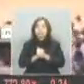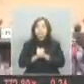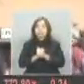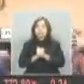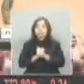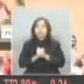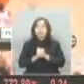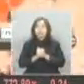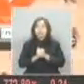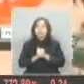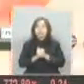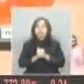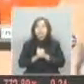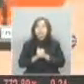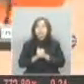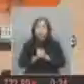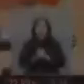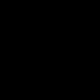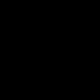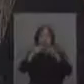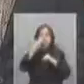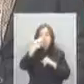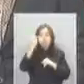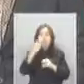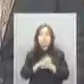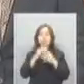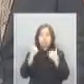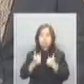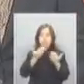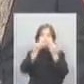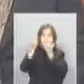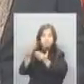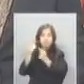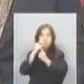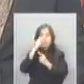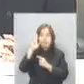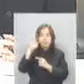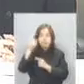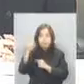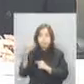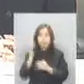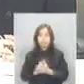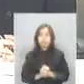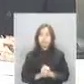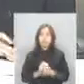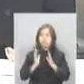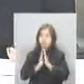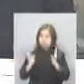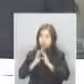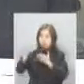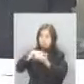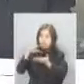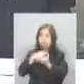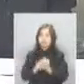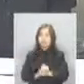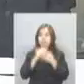ะใชนี้เรากลบไปทครนบและคกระมวัค่ะขอบคุณค่ะ